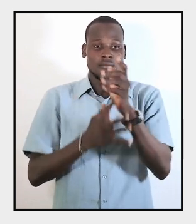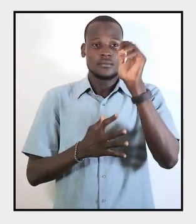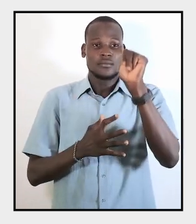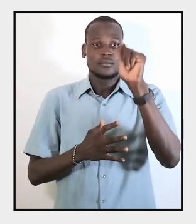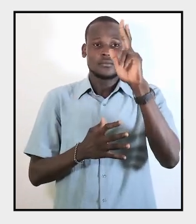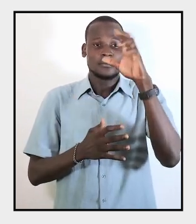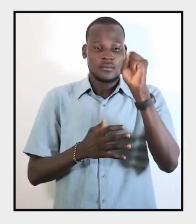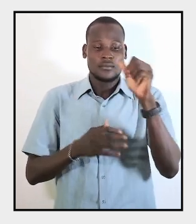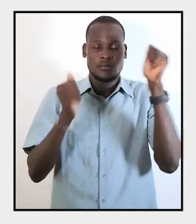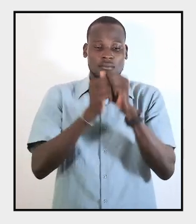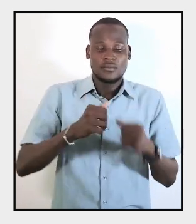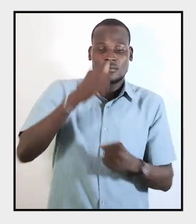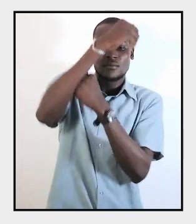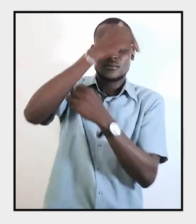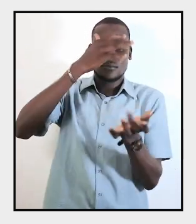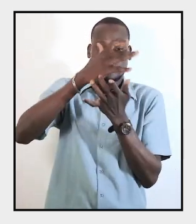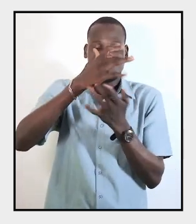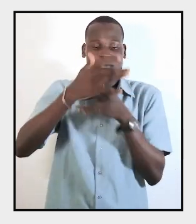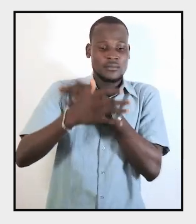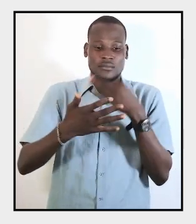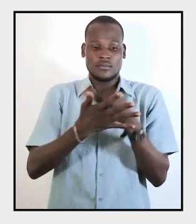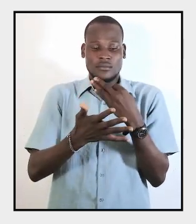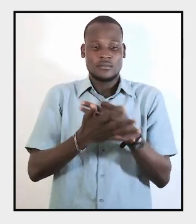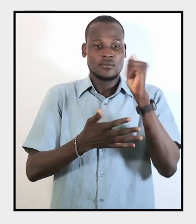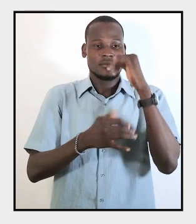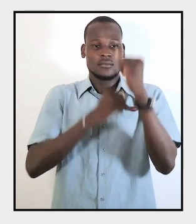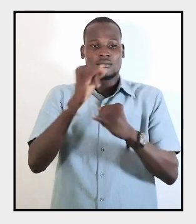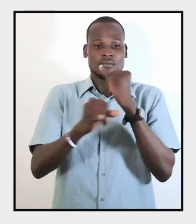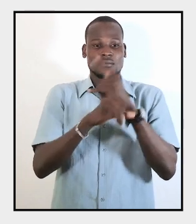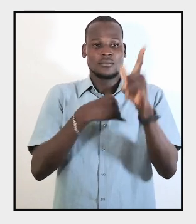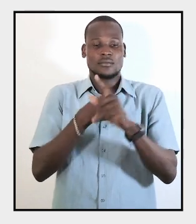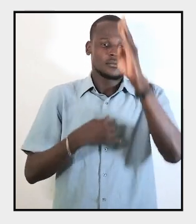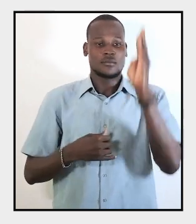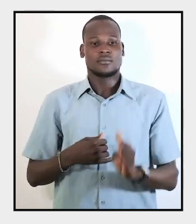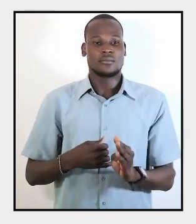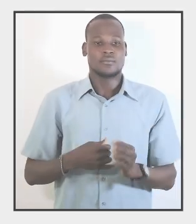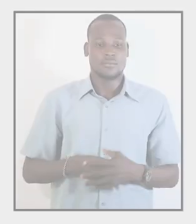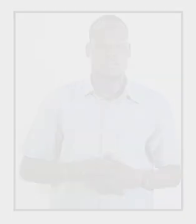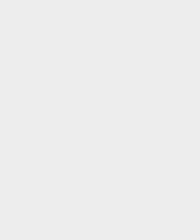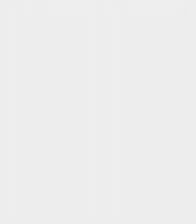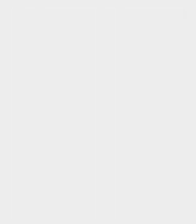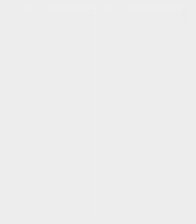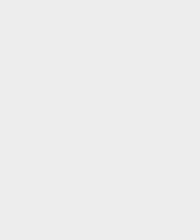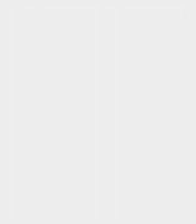élaborée par l'ARS avec l'appui technique et financier de Amnesty International Bénin.